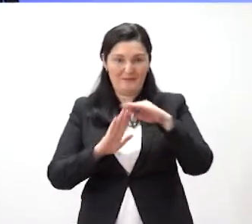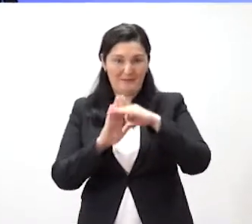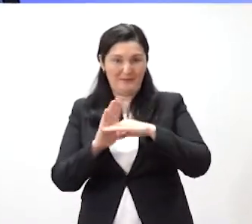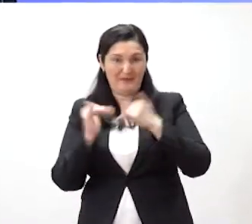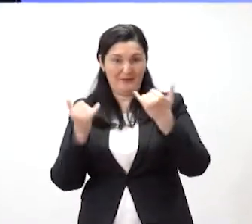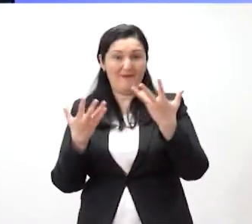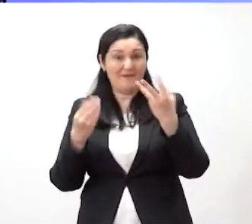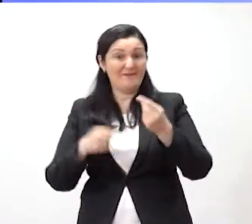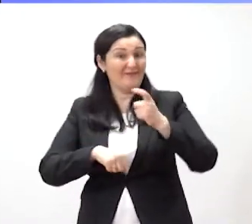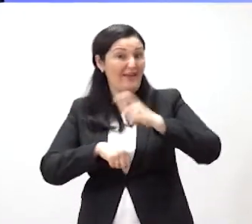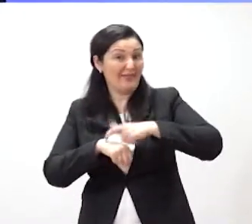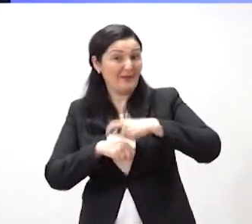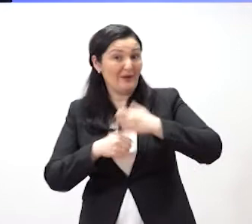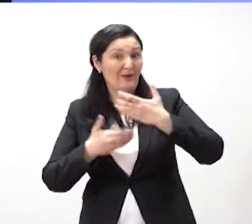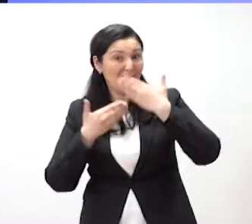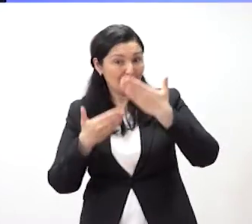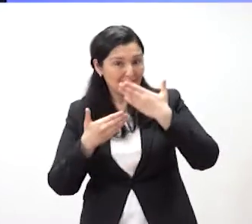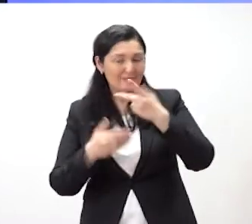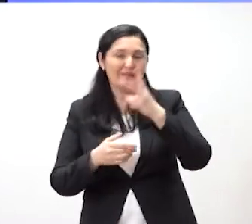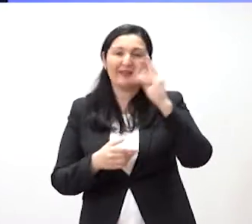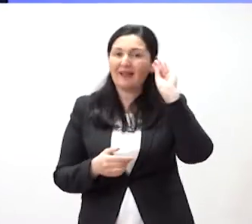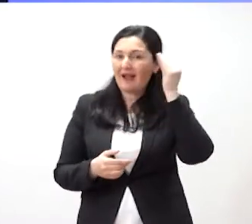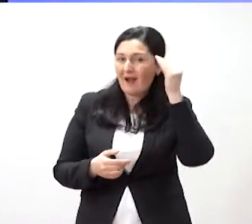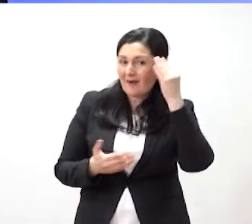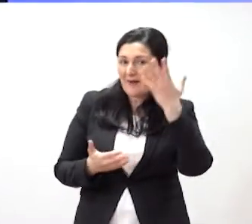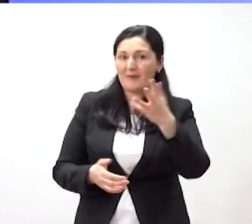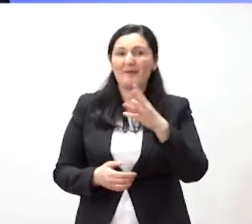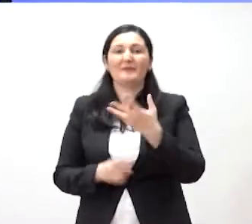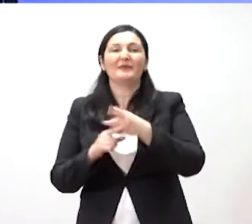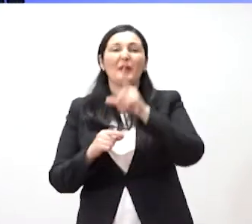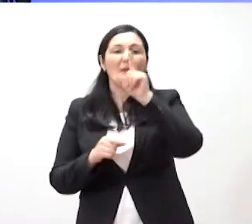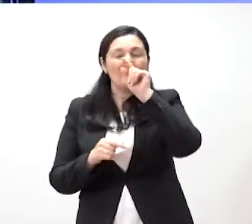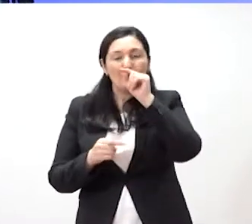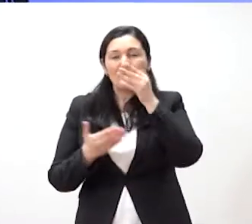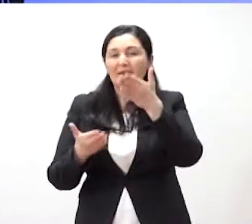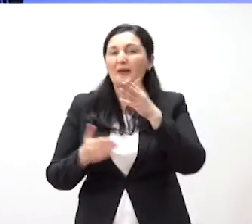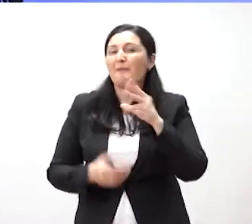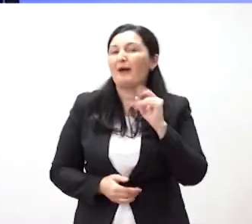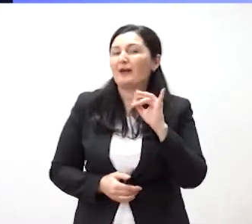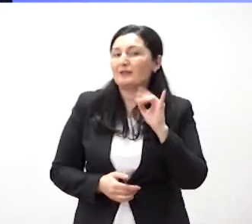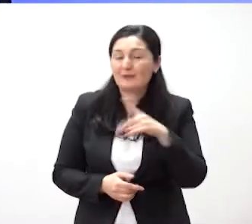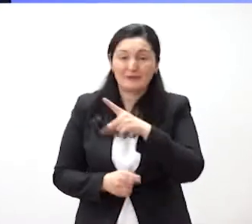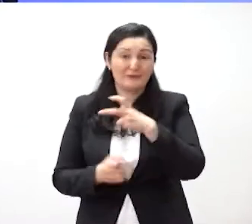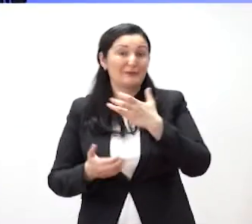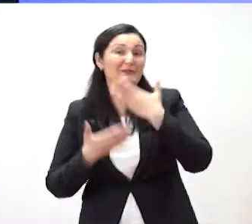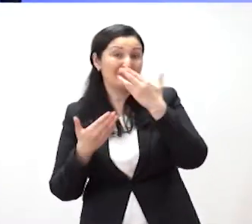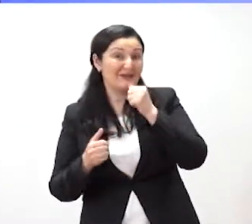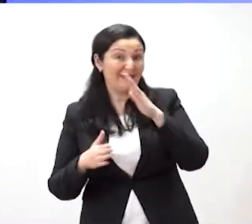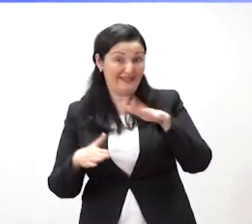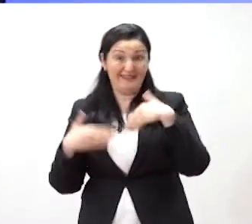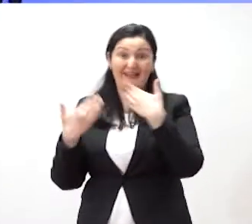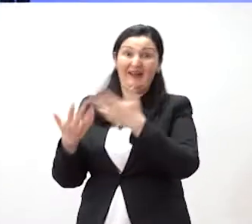барномаи вақти хониш афсонаи мурғи марҷонро ту бихонӣ.